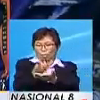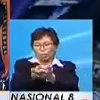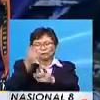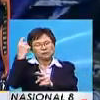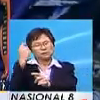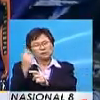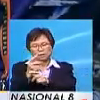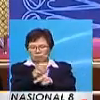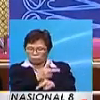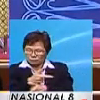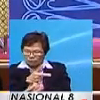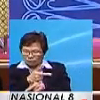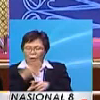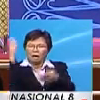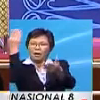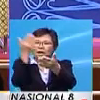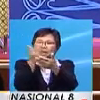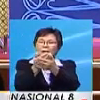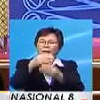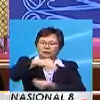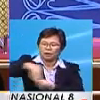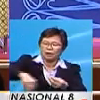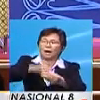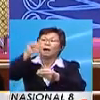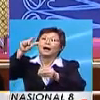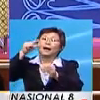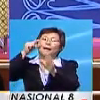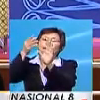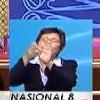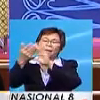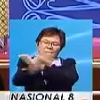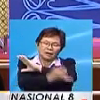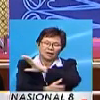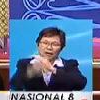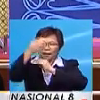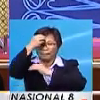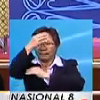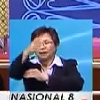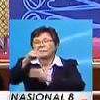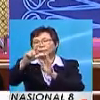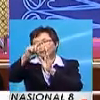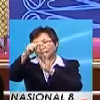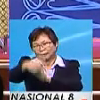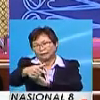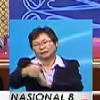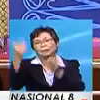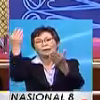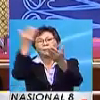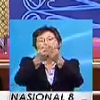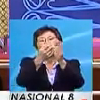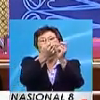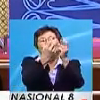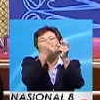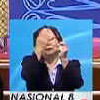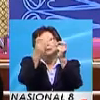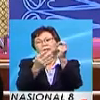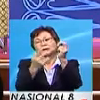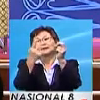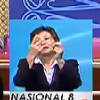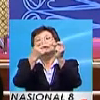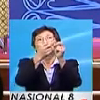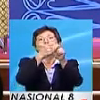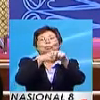kekal berhati-hati sehingga pengganti gabenor Bank Negara Malaysia diumumkan sehingga 12 tengahari tadi Ringgit